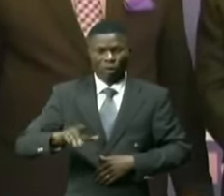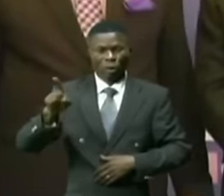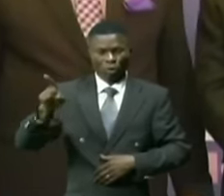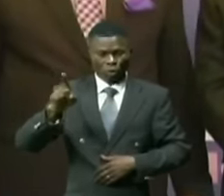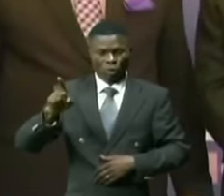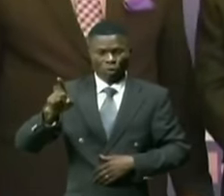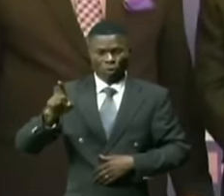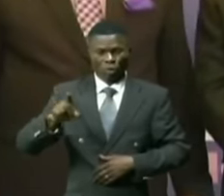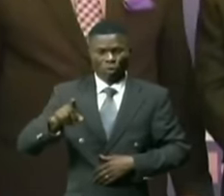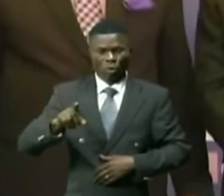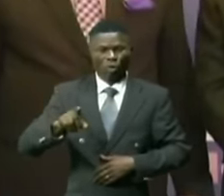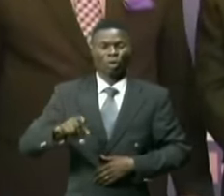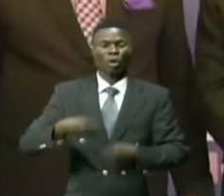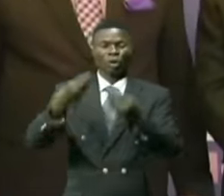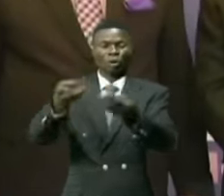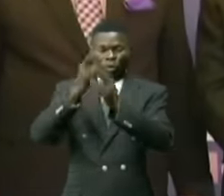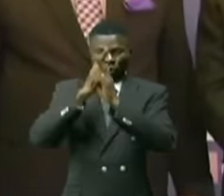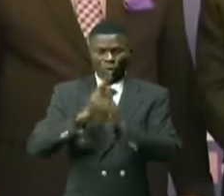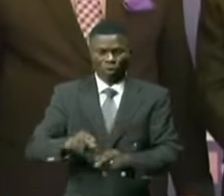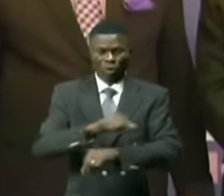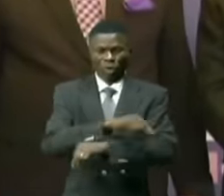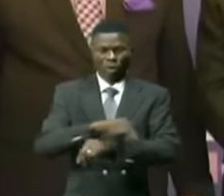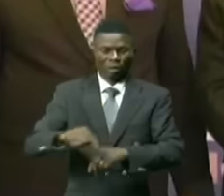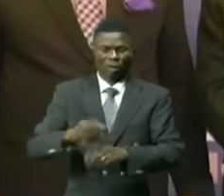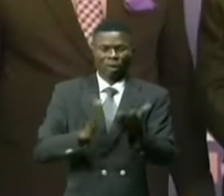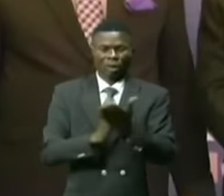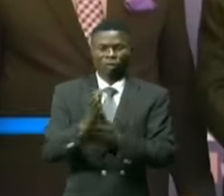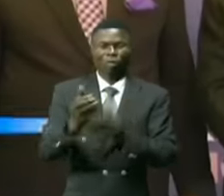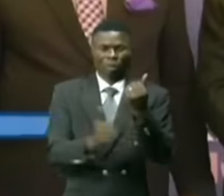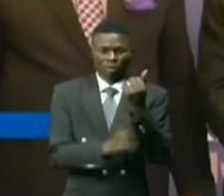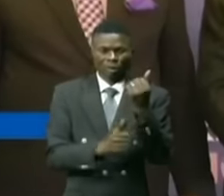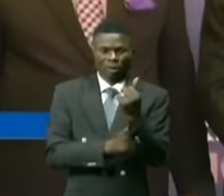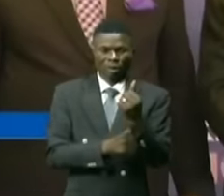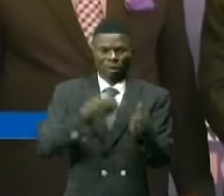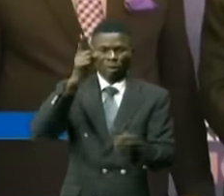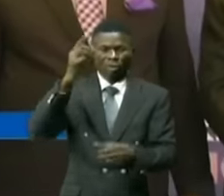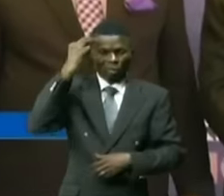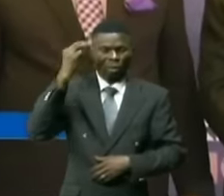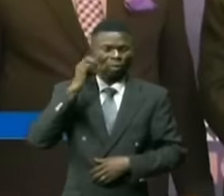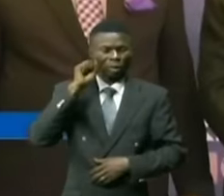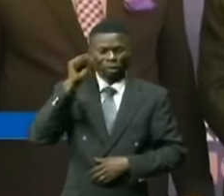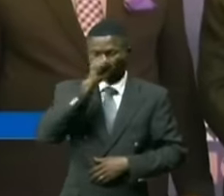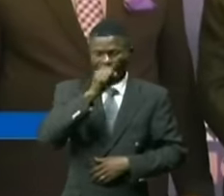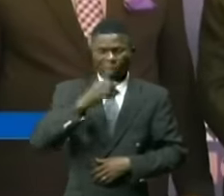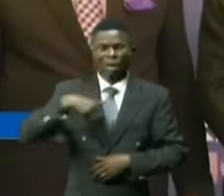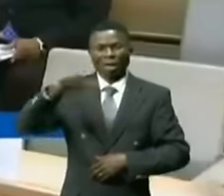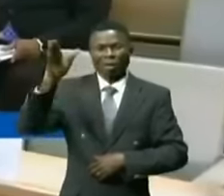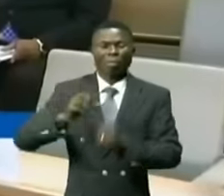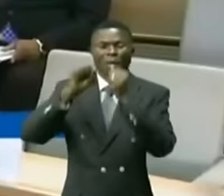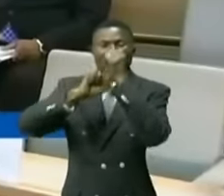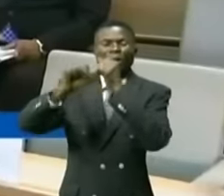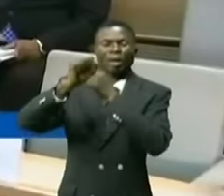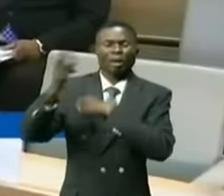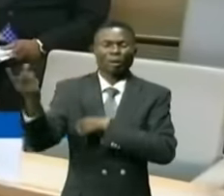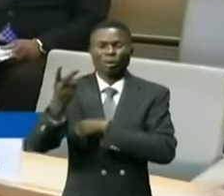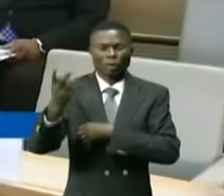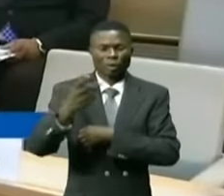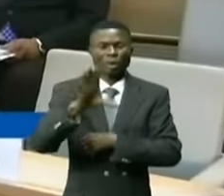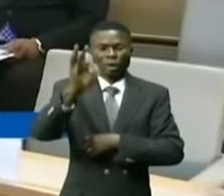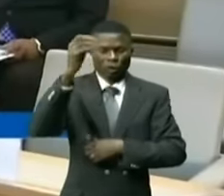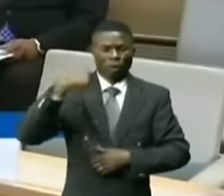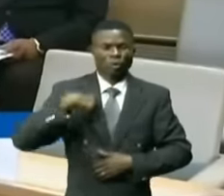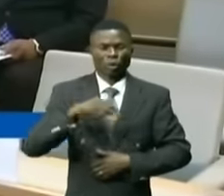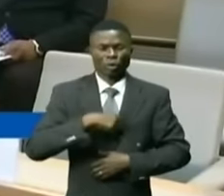déjà honoré l'instance des droits de l'homme, et les premiers ministres qui sont en campagne, tous les deux, nous ont désignés